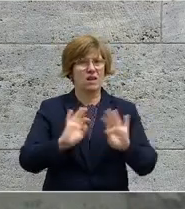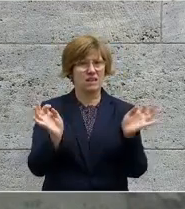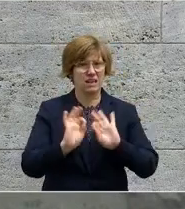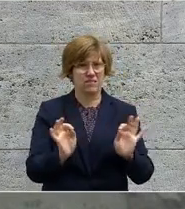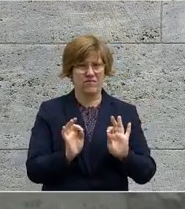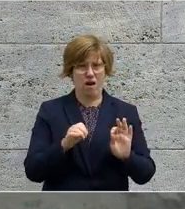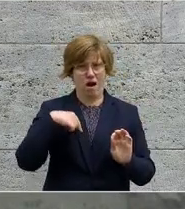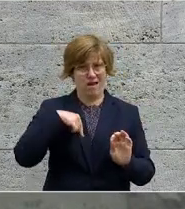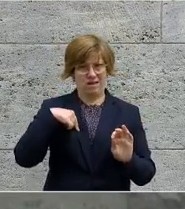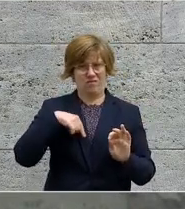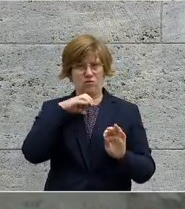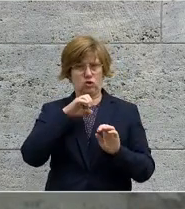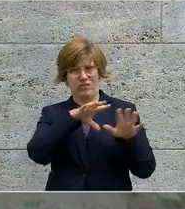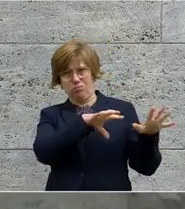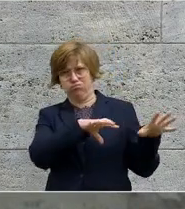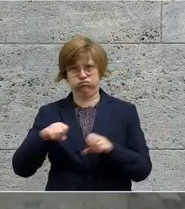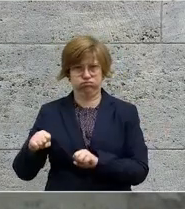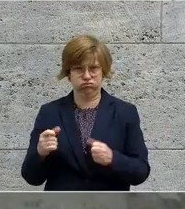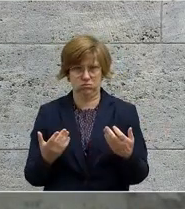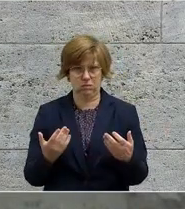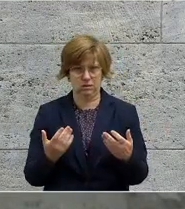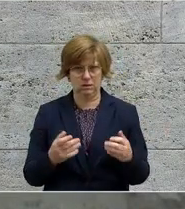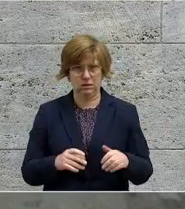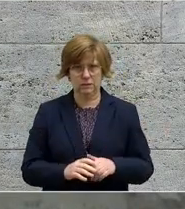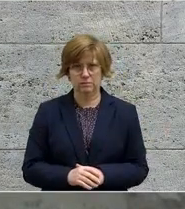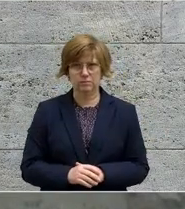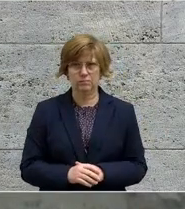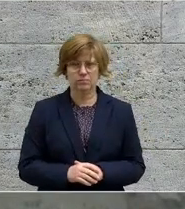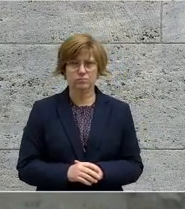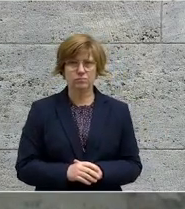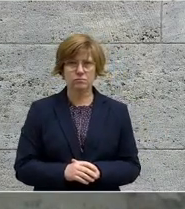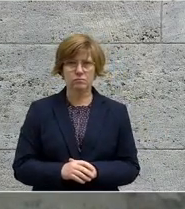demokratiegefährdenden Bestrebungen missbrauchen wollen.